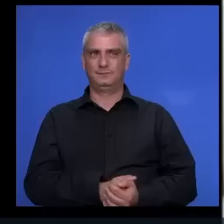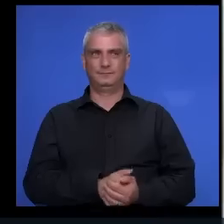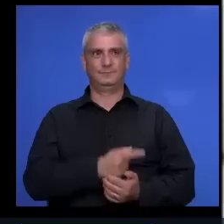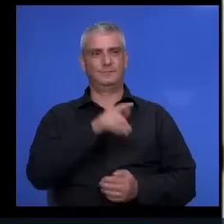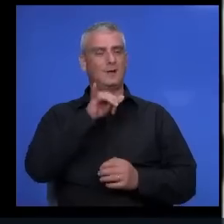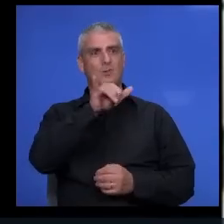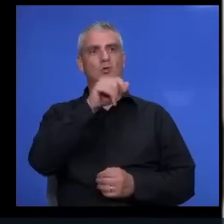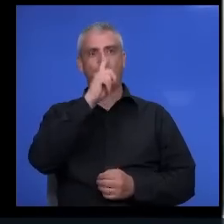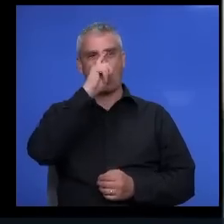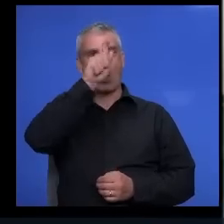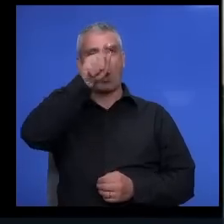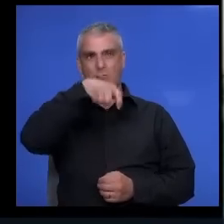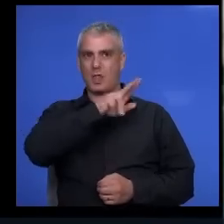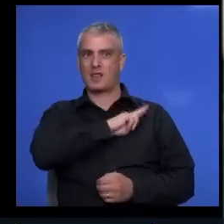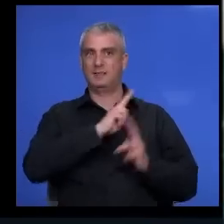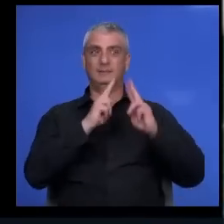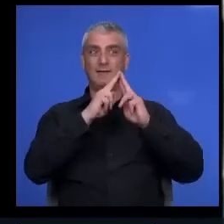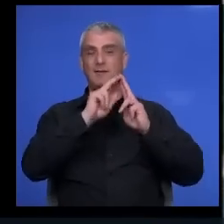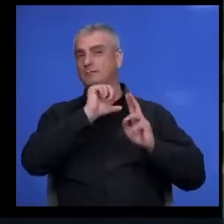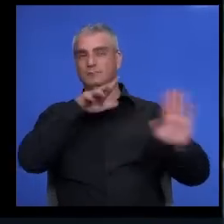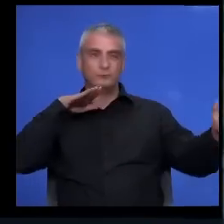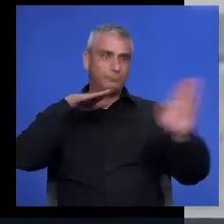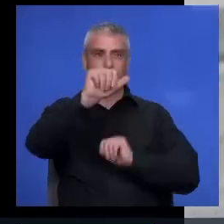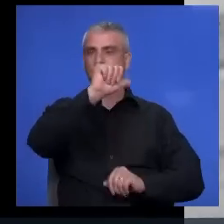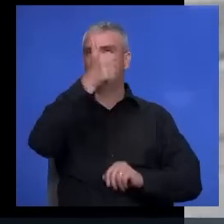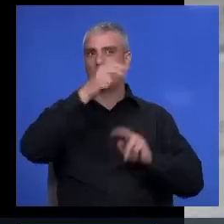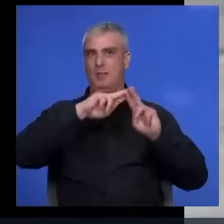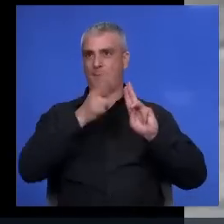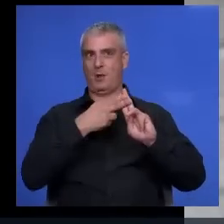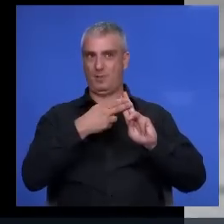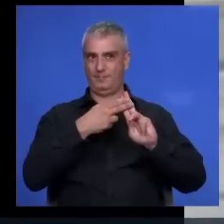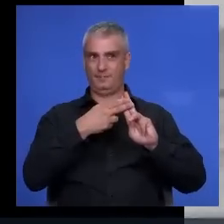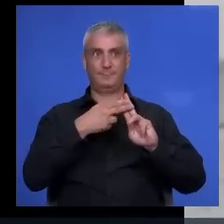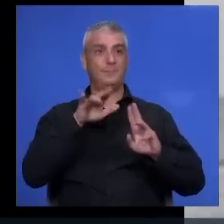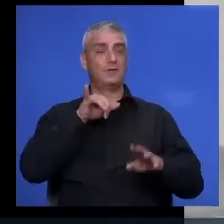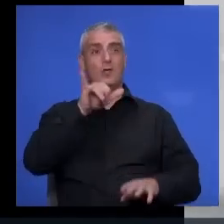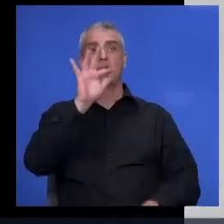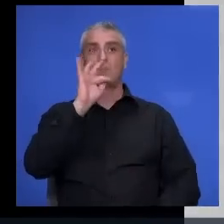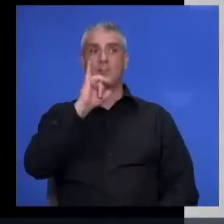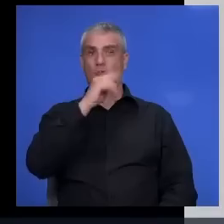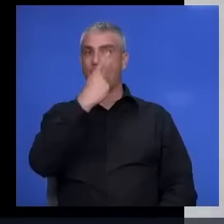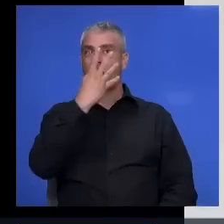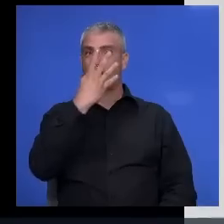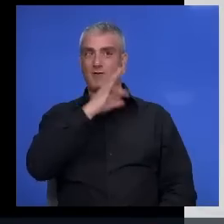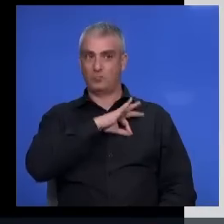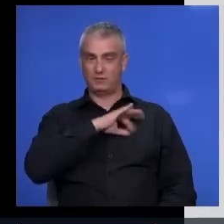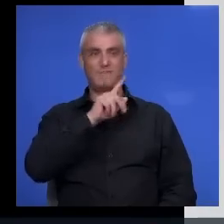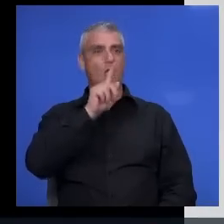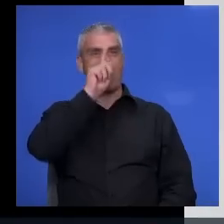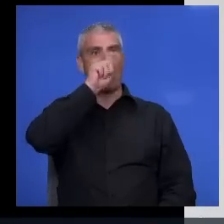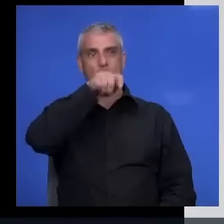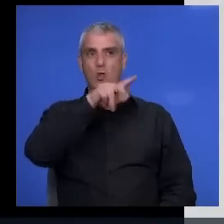Customers for the Anglo-French Concorde, the first supersonic airliner in the world. הטופלוב TU-144 הרוסי